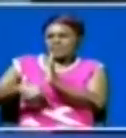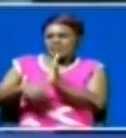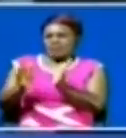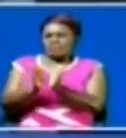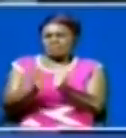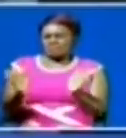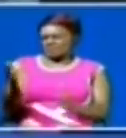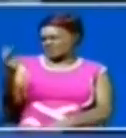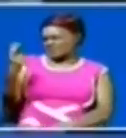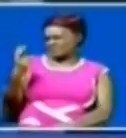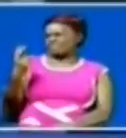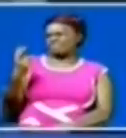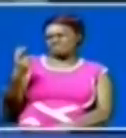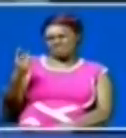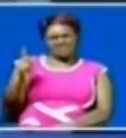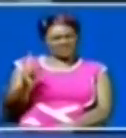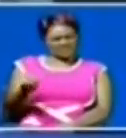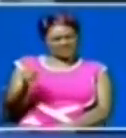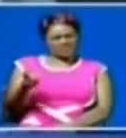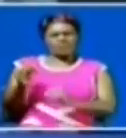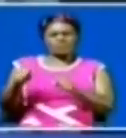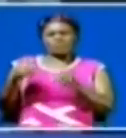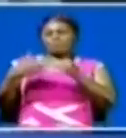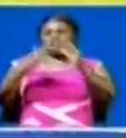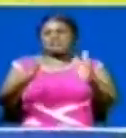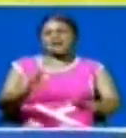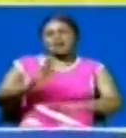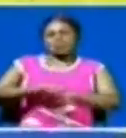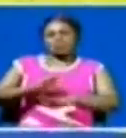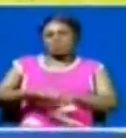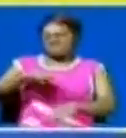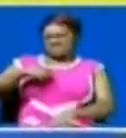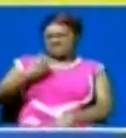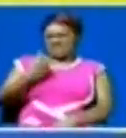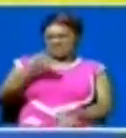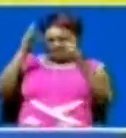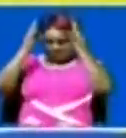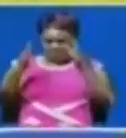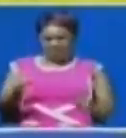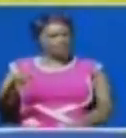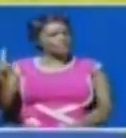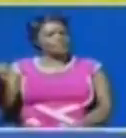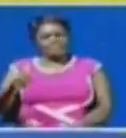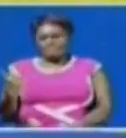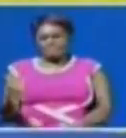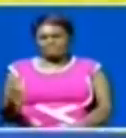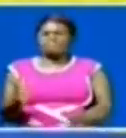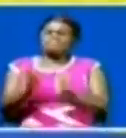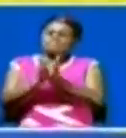wananchi waliona tu wenyewe kwamba huyu naweza kuwa kiongozi. Si mimi mwenyewe niliambiwa ama niliona